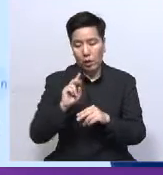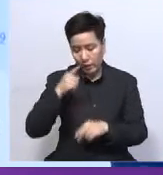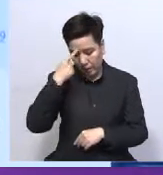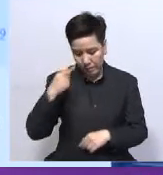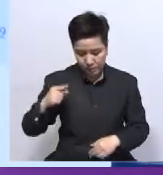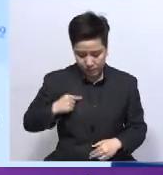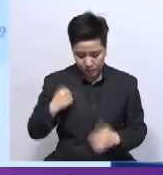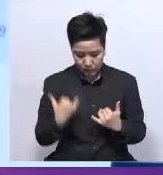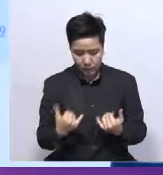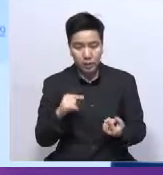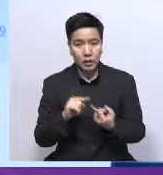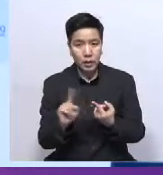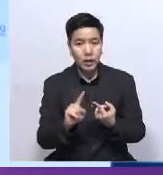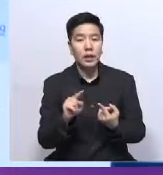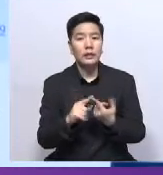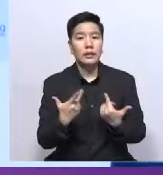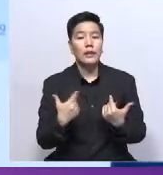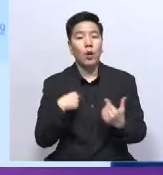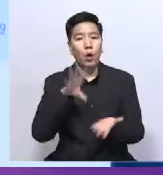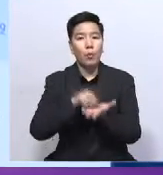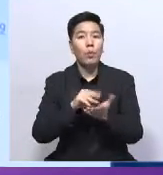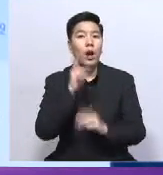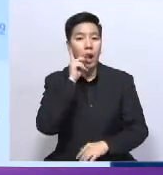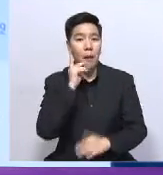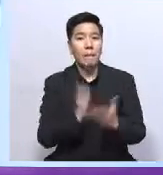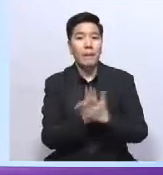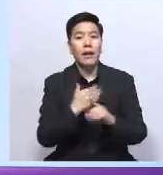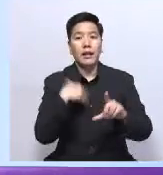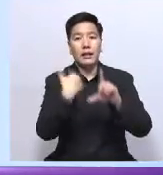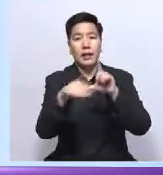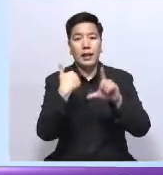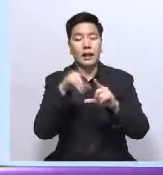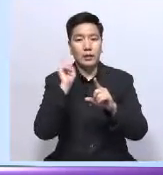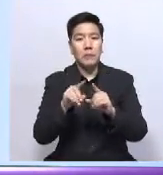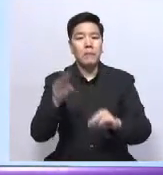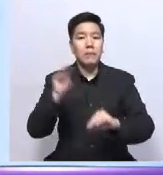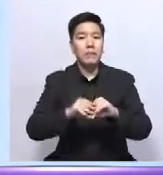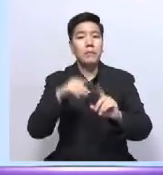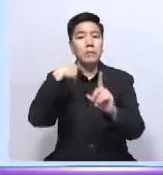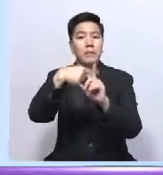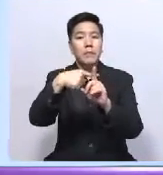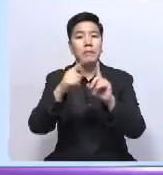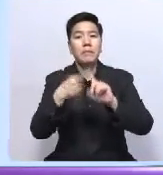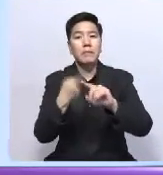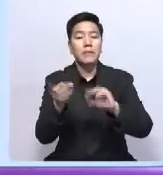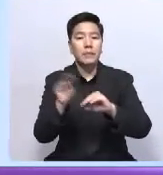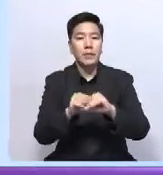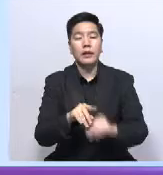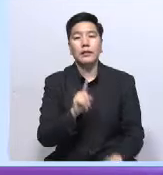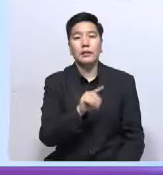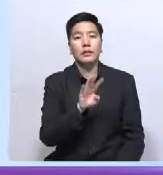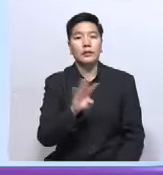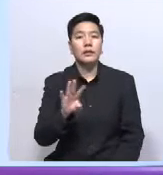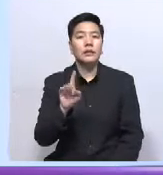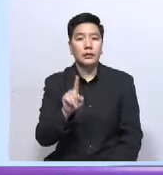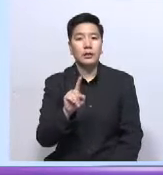ที่เสื้อประชาชนที่รับข้อมูลข่าวสารผ่านไลน์นะคะให้เพิ่มเพื่อน @hotline 1441แล้วก็พิ